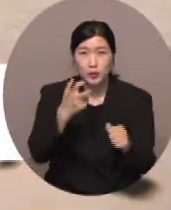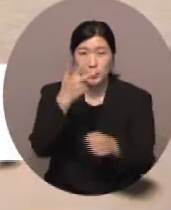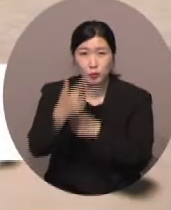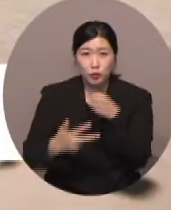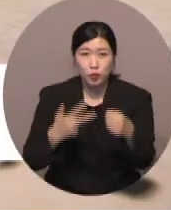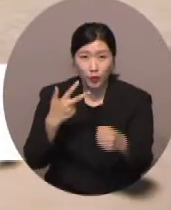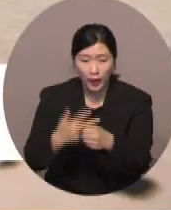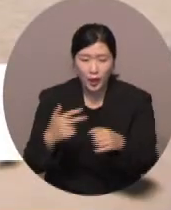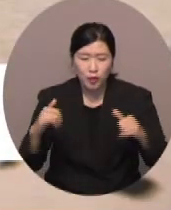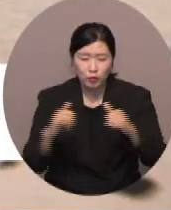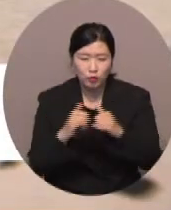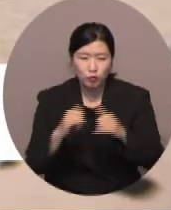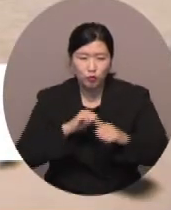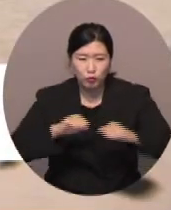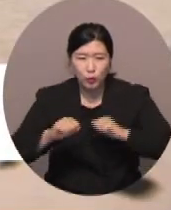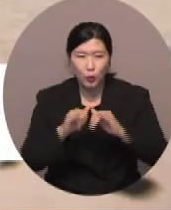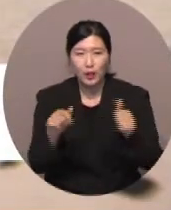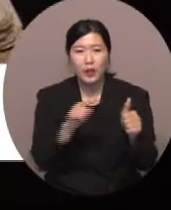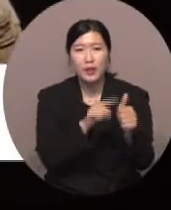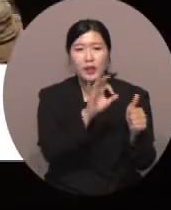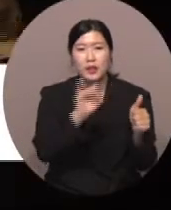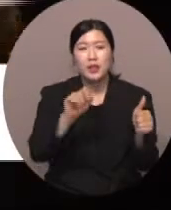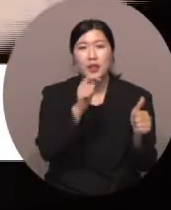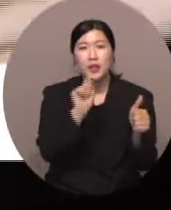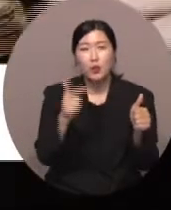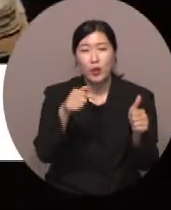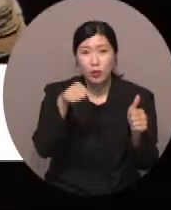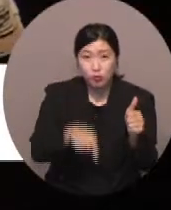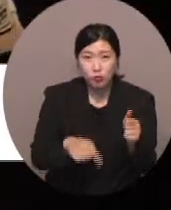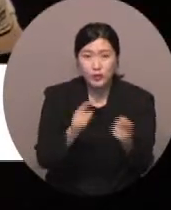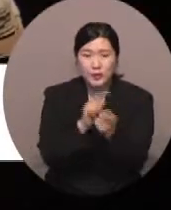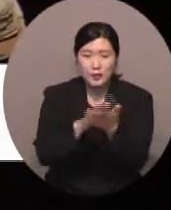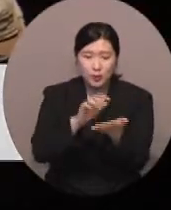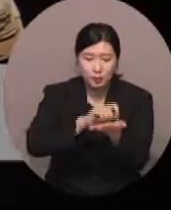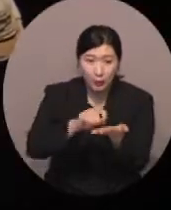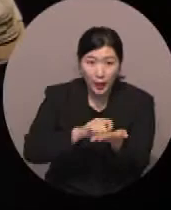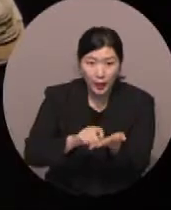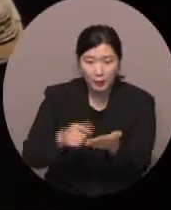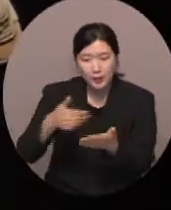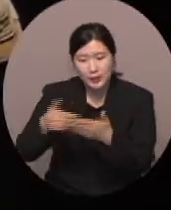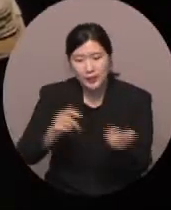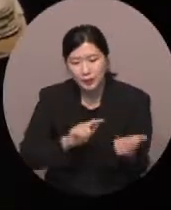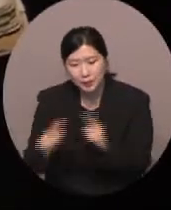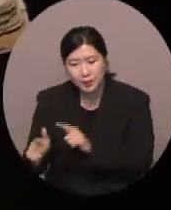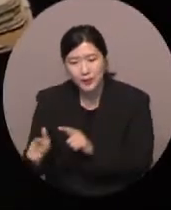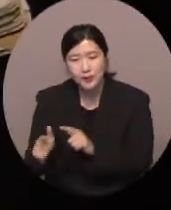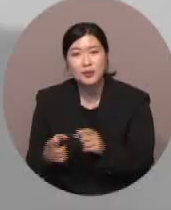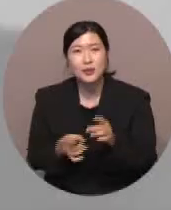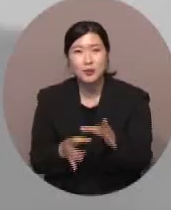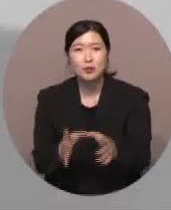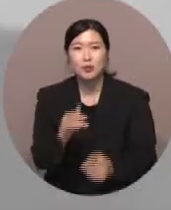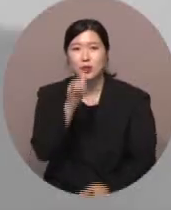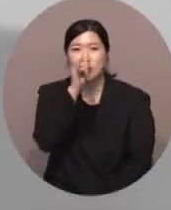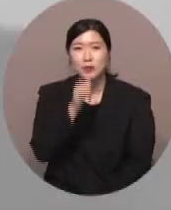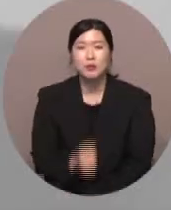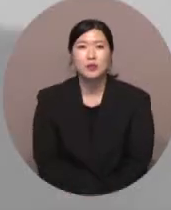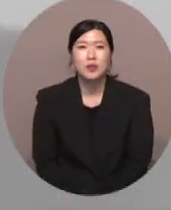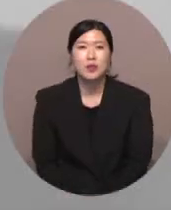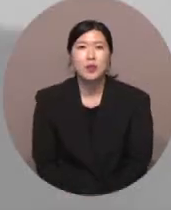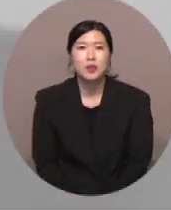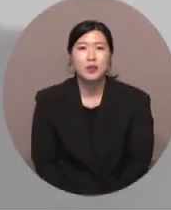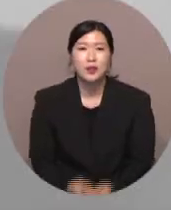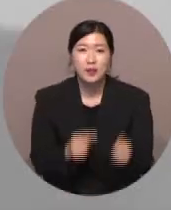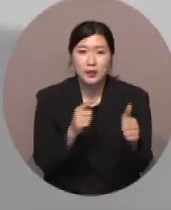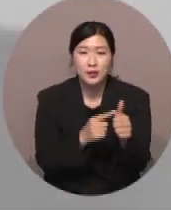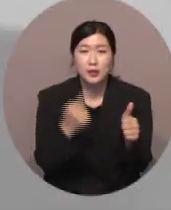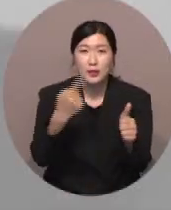이관구 선생의 후손들이 독립운동가 친필 유목 등을 포함한 자료 5점을 기증했습니다. 1885년